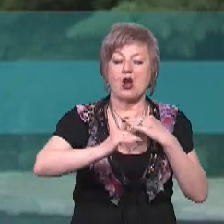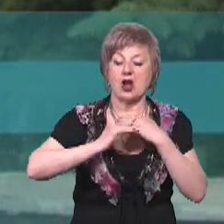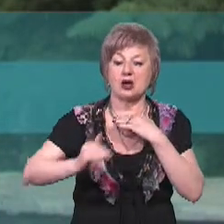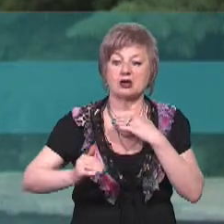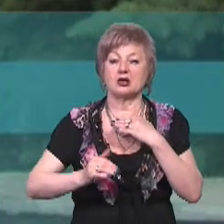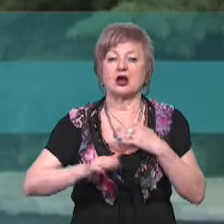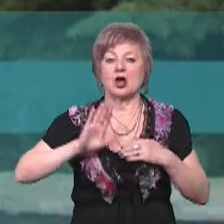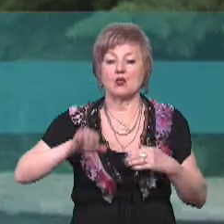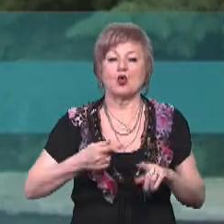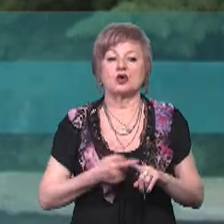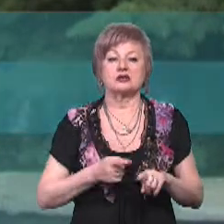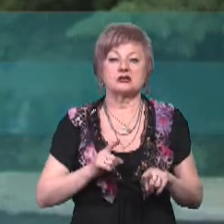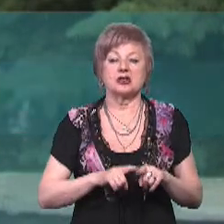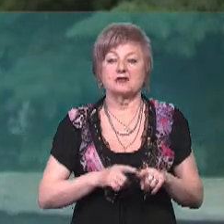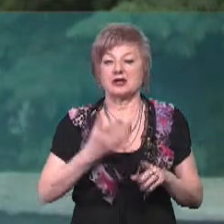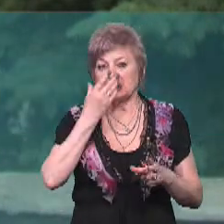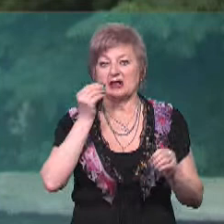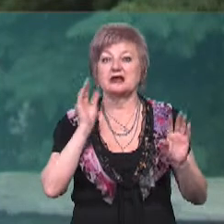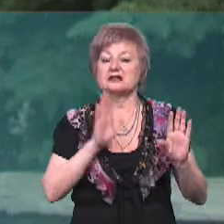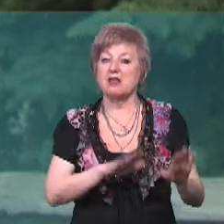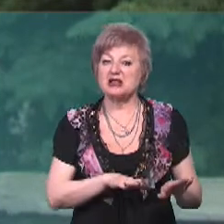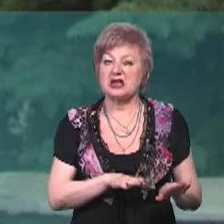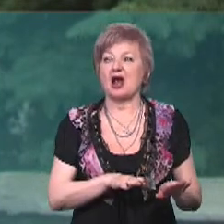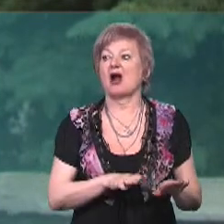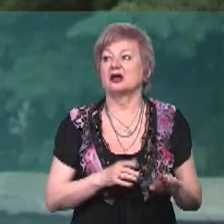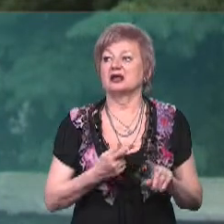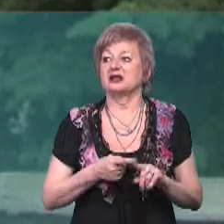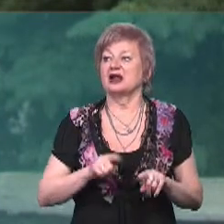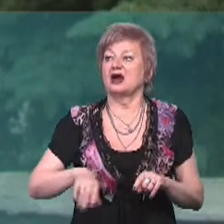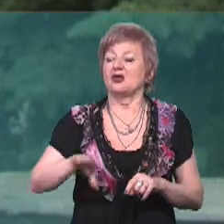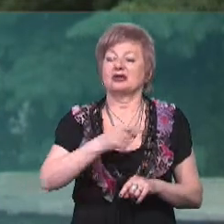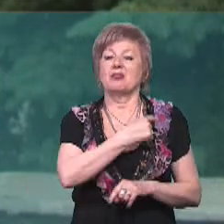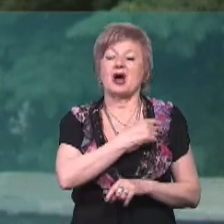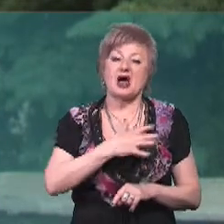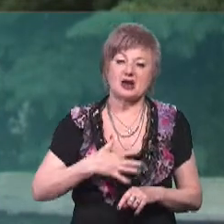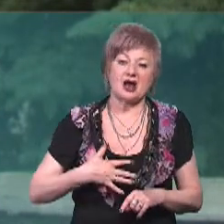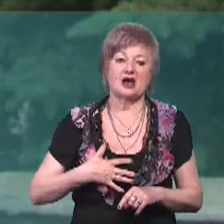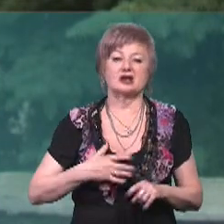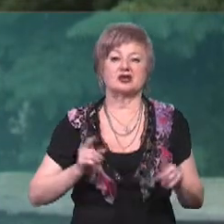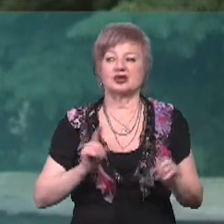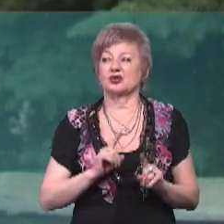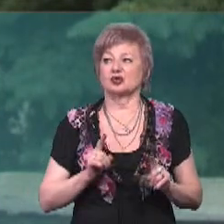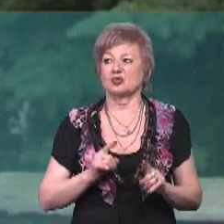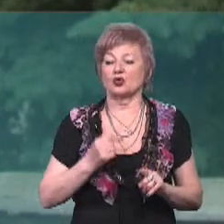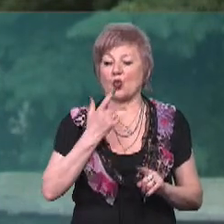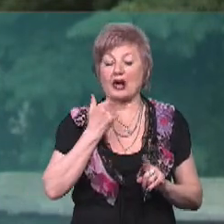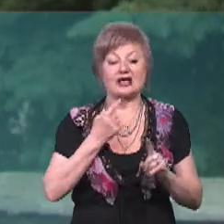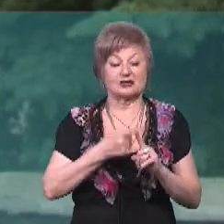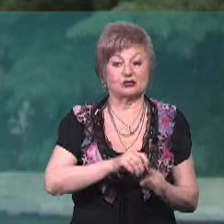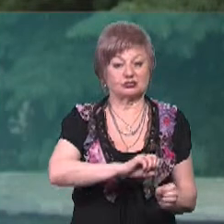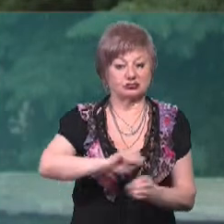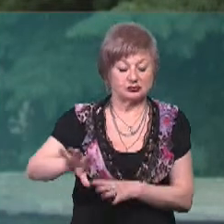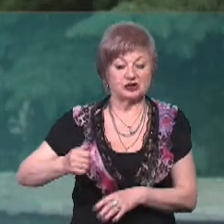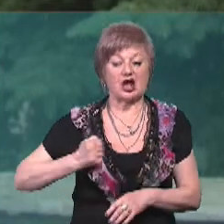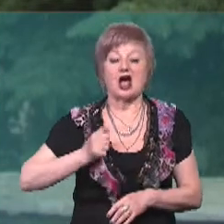І після цього, не дивлячись на обіцянки уйти, поранених віддали Червоному Хресту,